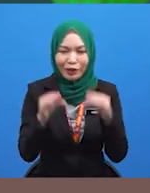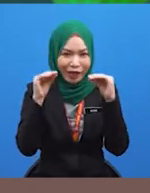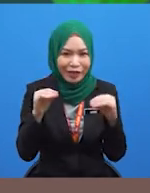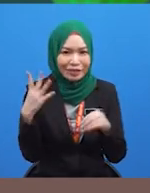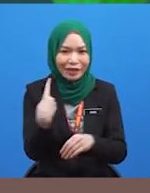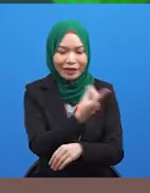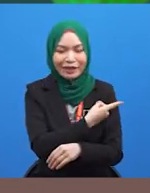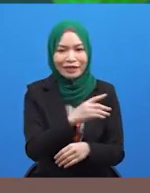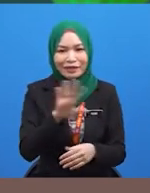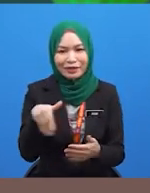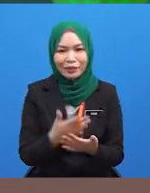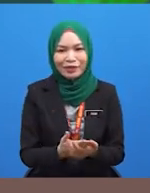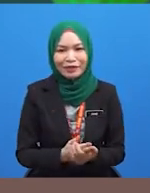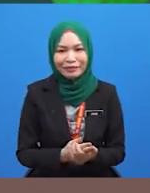semua.